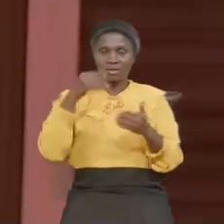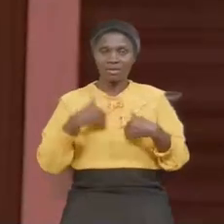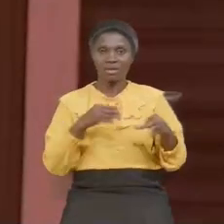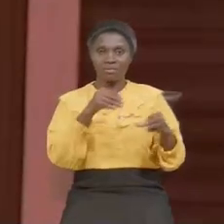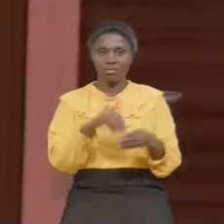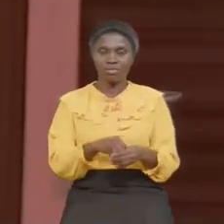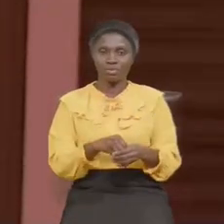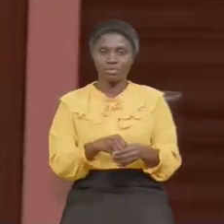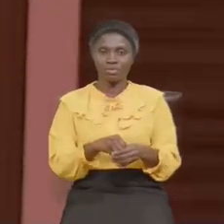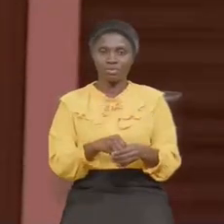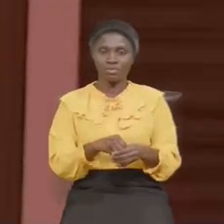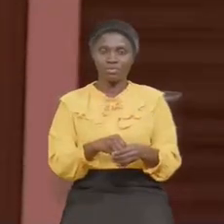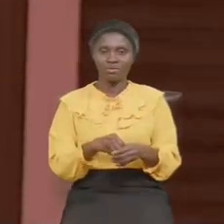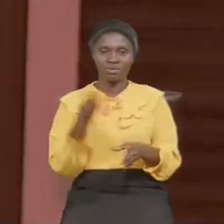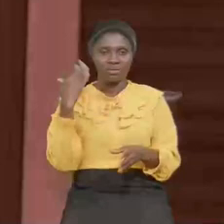6.